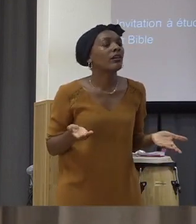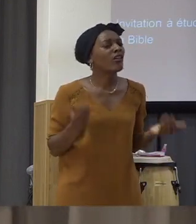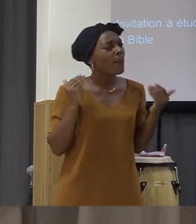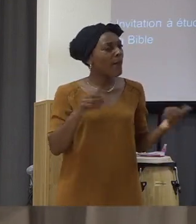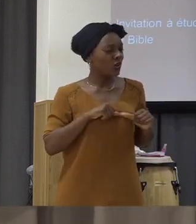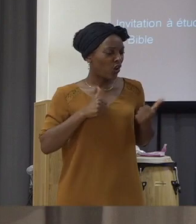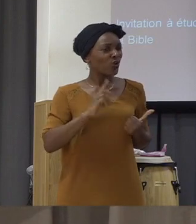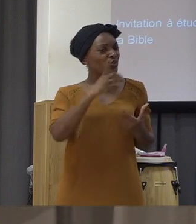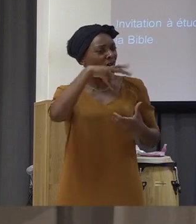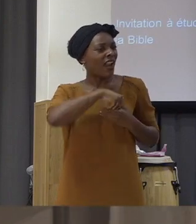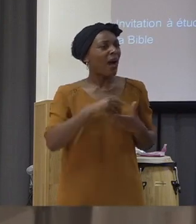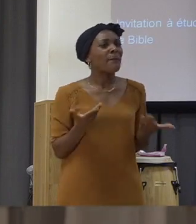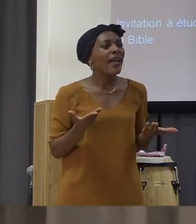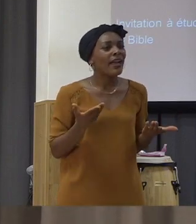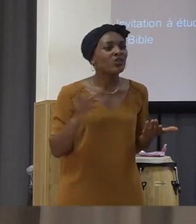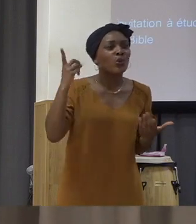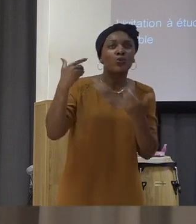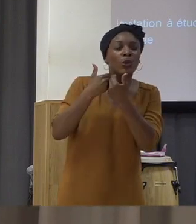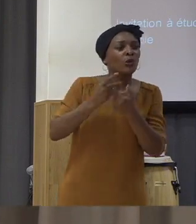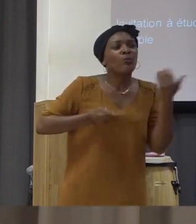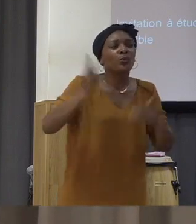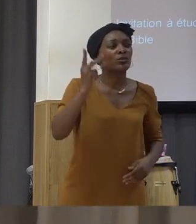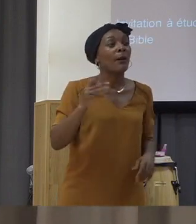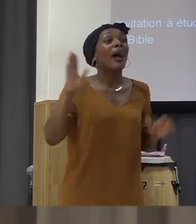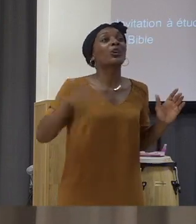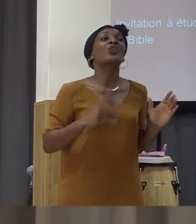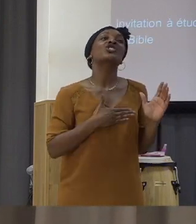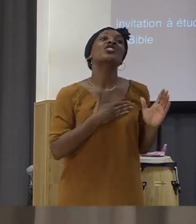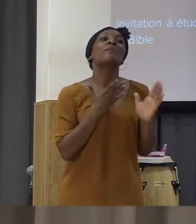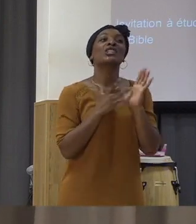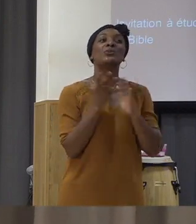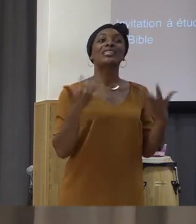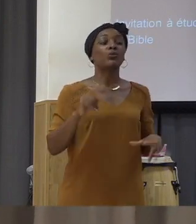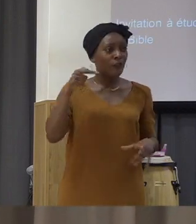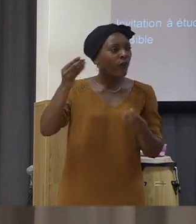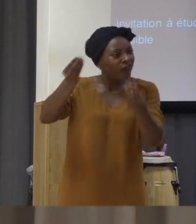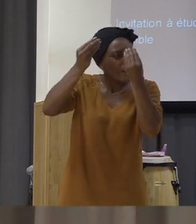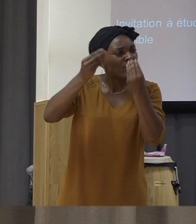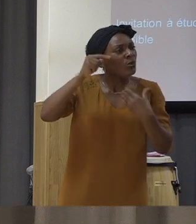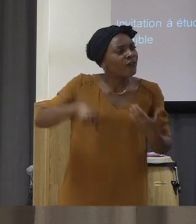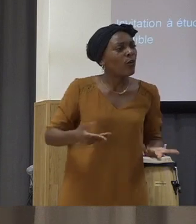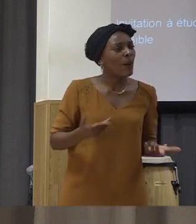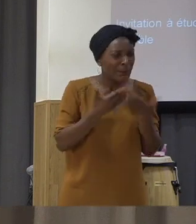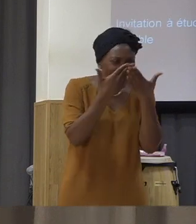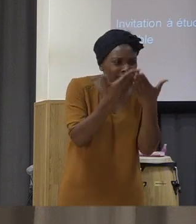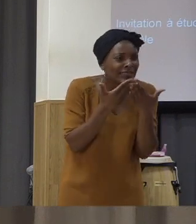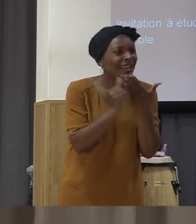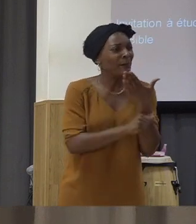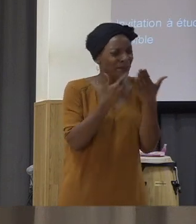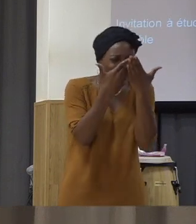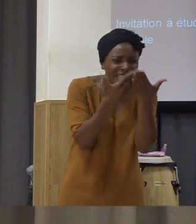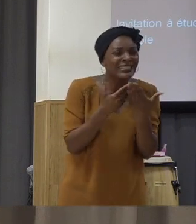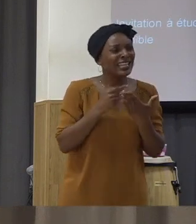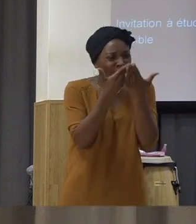cœur. Mais le Seigneur nous demande plus que ça. Il nous demande de nous former, de méditer sa parole,